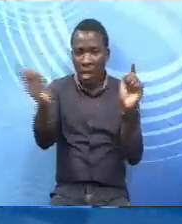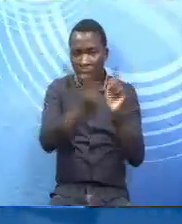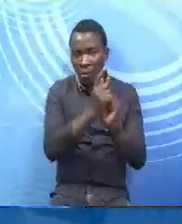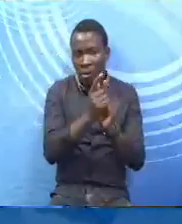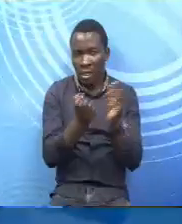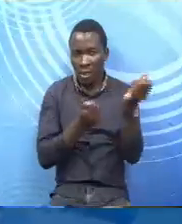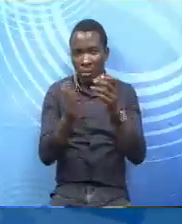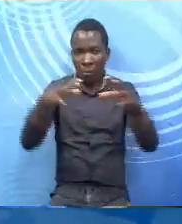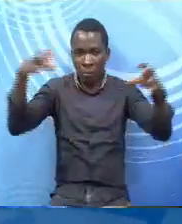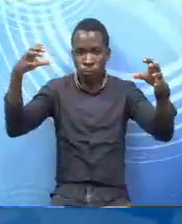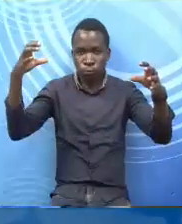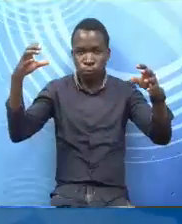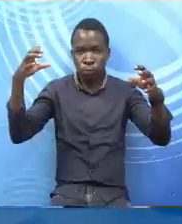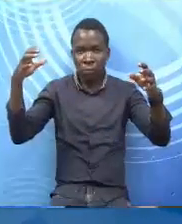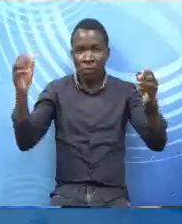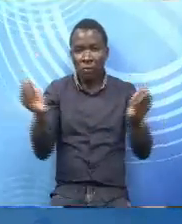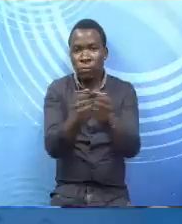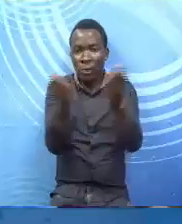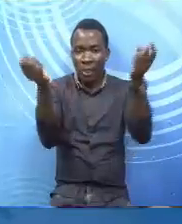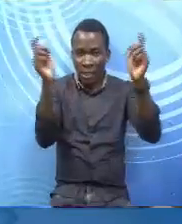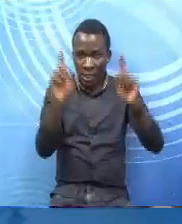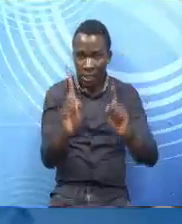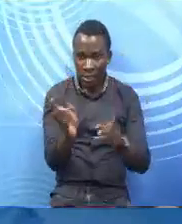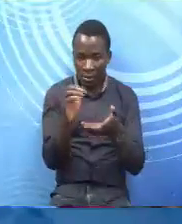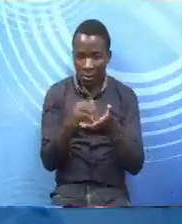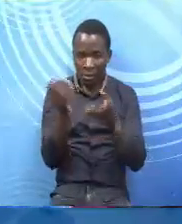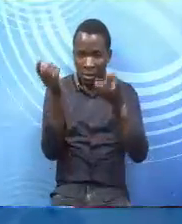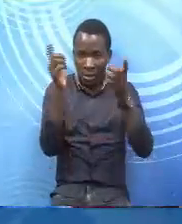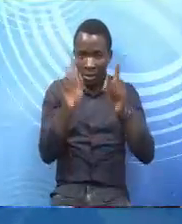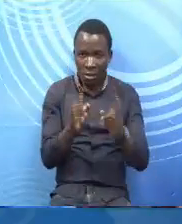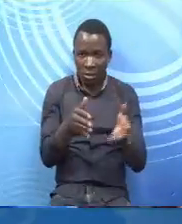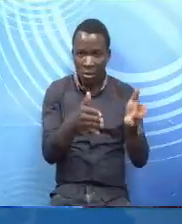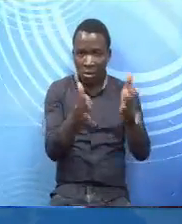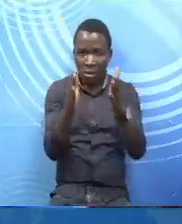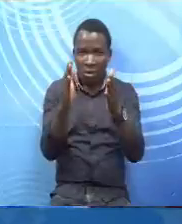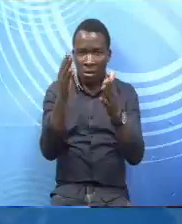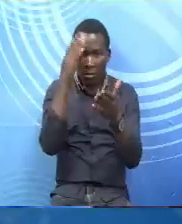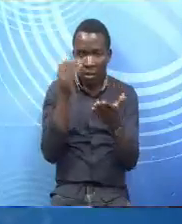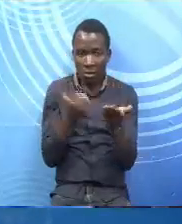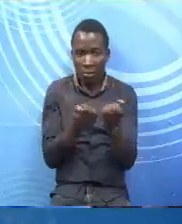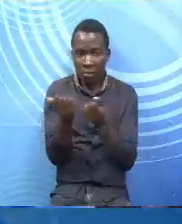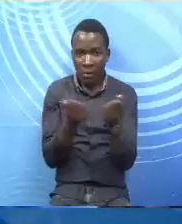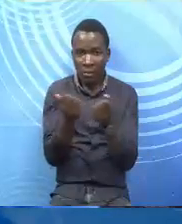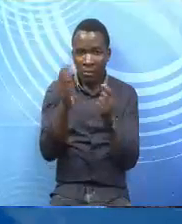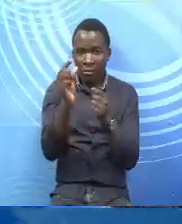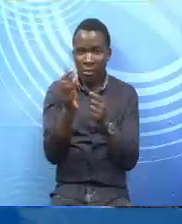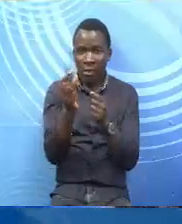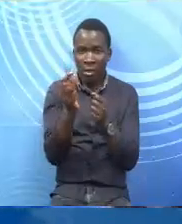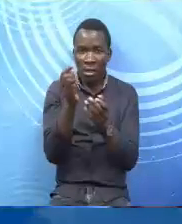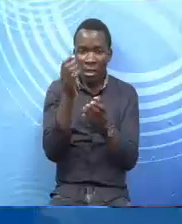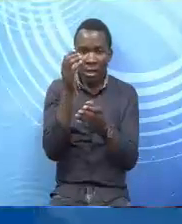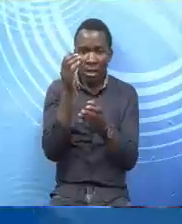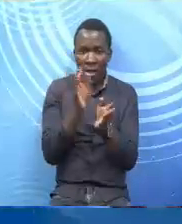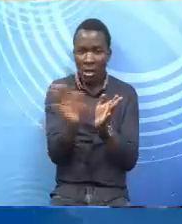yazamukaga ihita yikubita igaruka mu muhanda yari irimo. Ivatiri yataye umurongo yari irimo ijya mu mukono